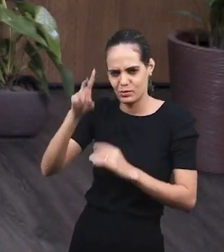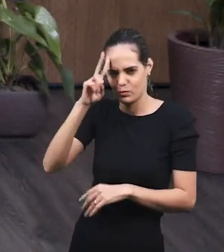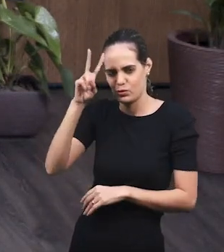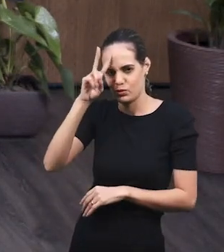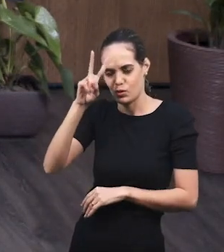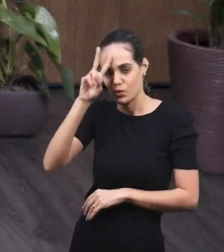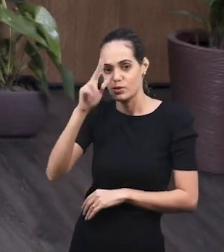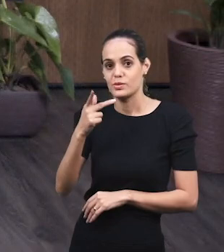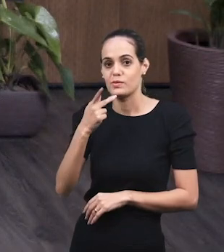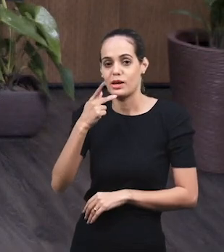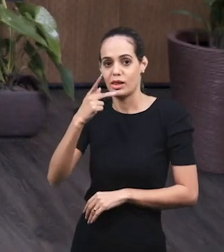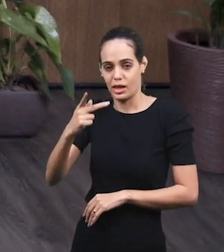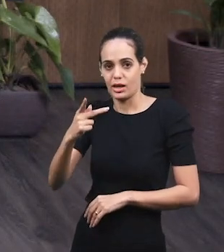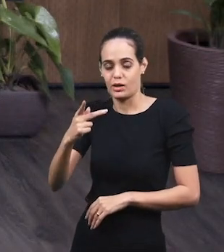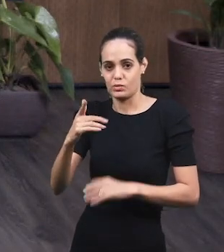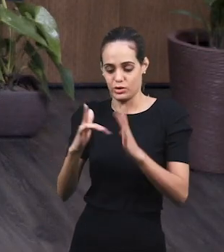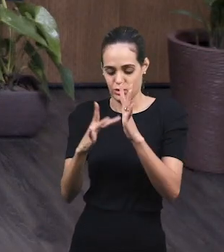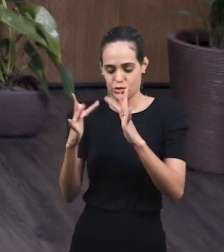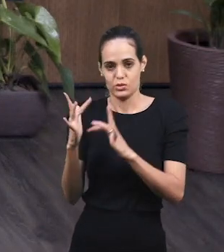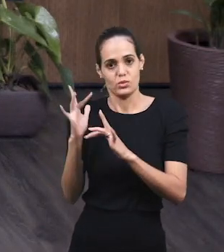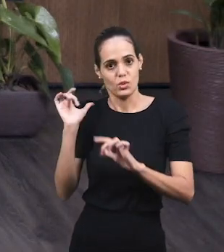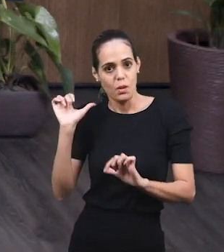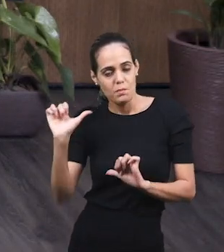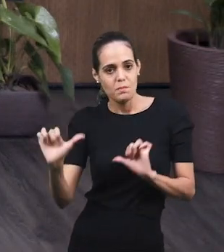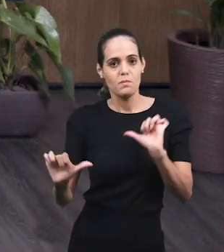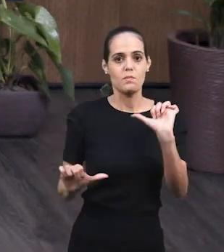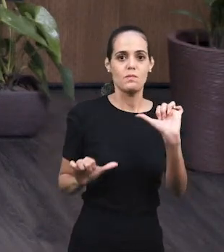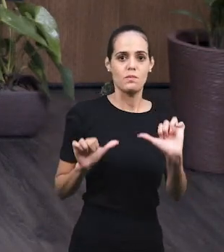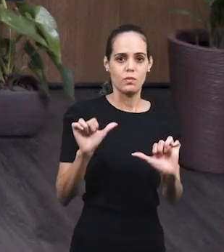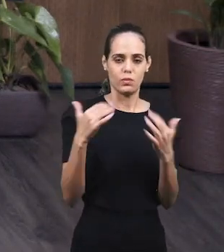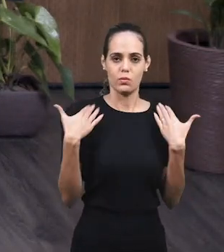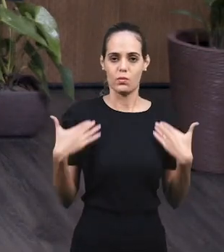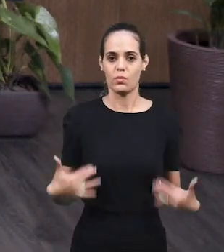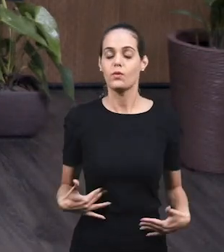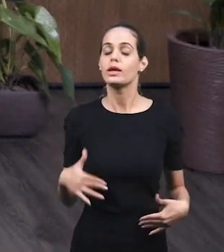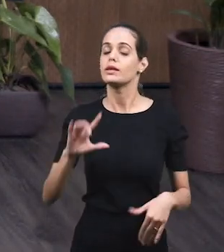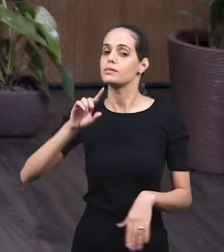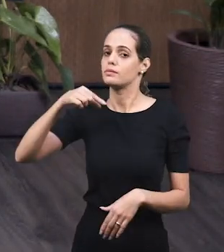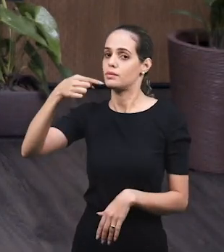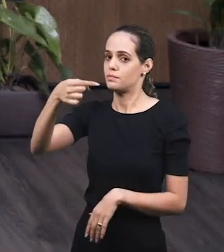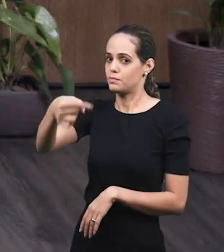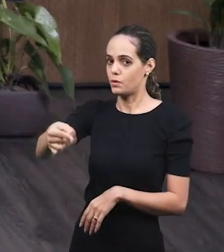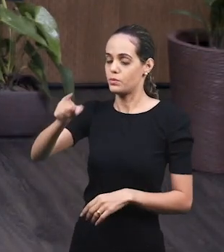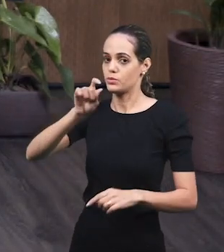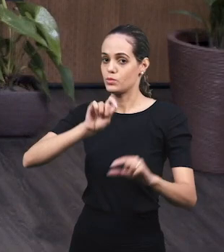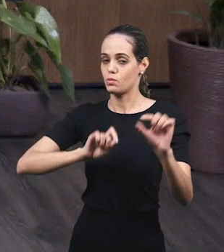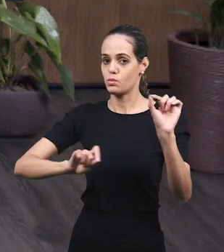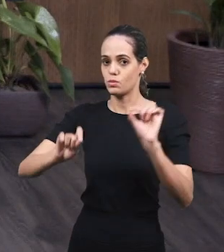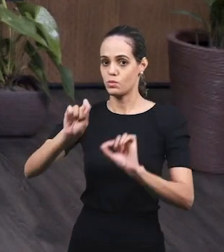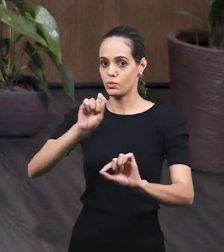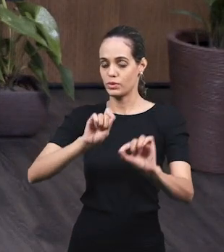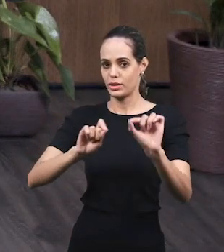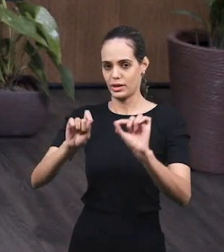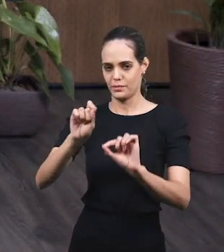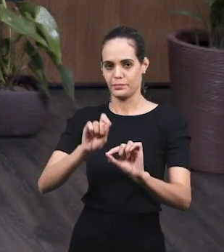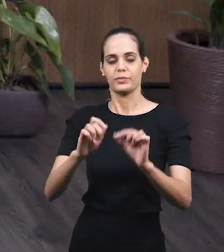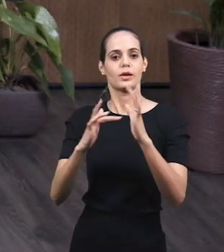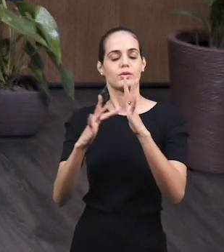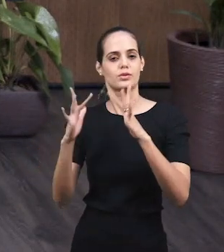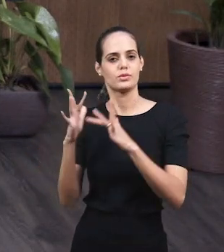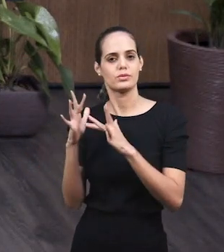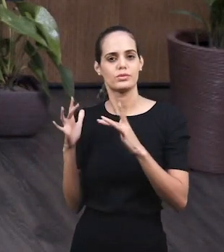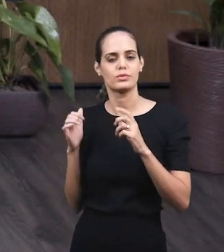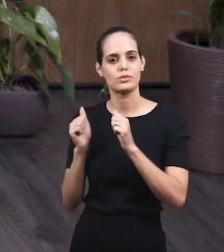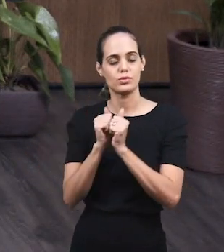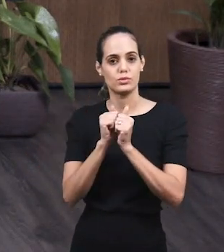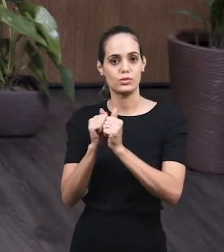Et dans cette montagne, selon les historiens, il y a eu un fait notable qui a été la transfiguration